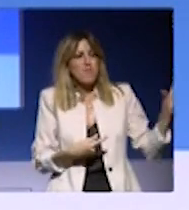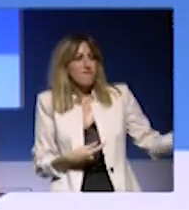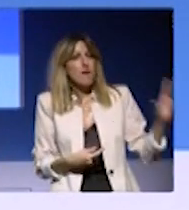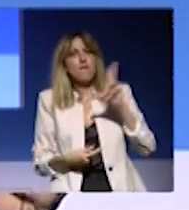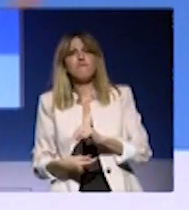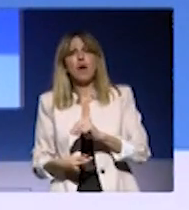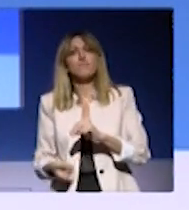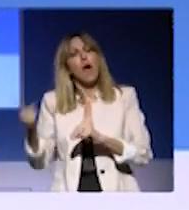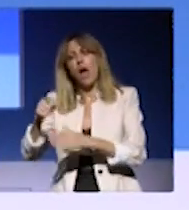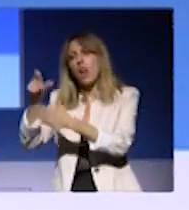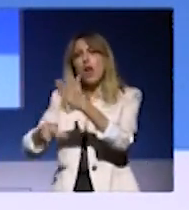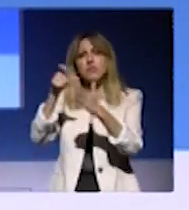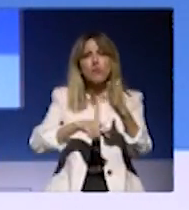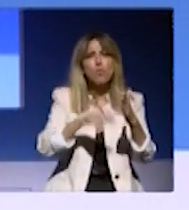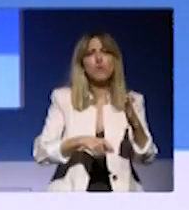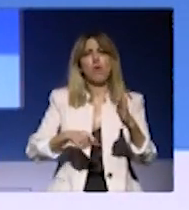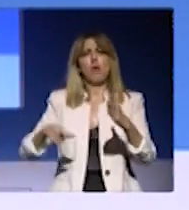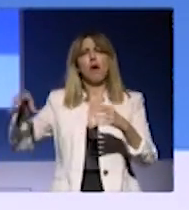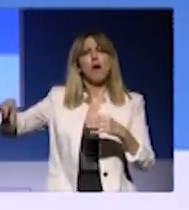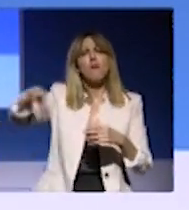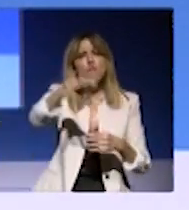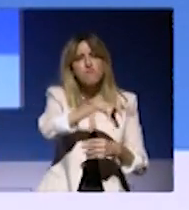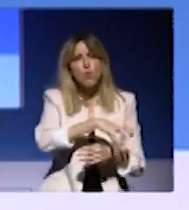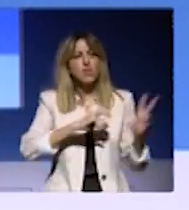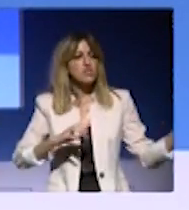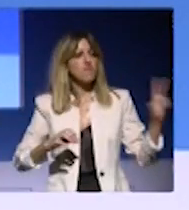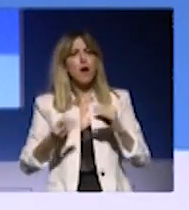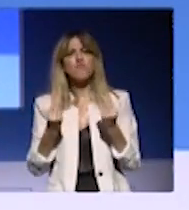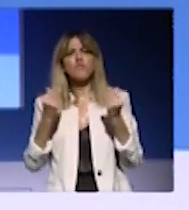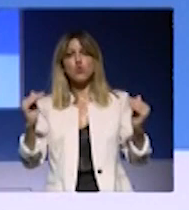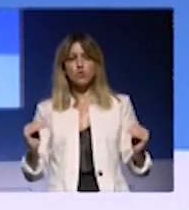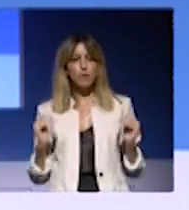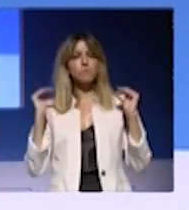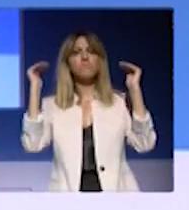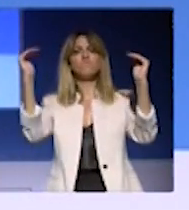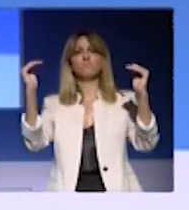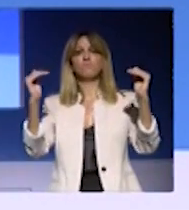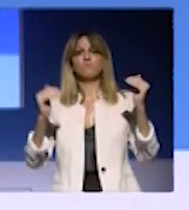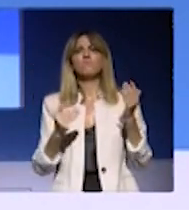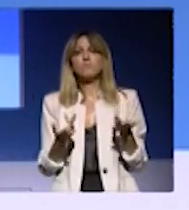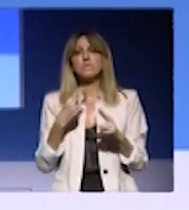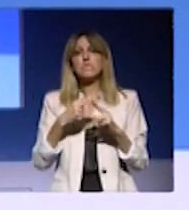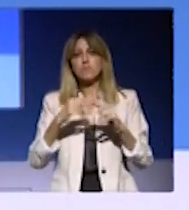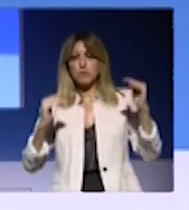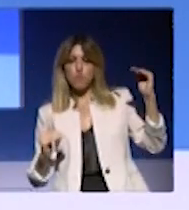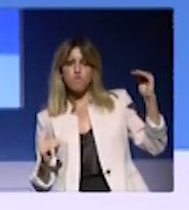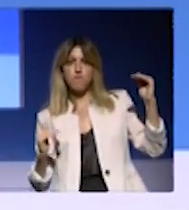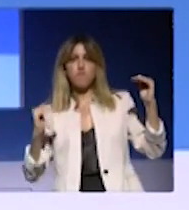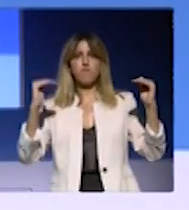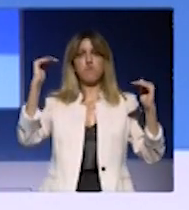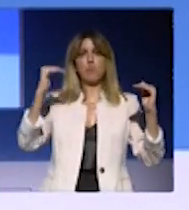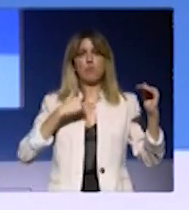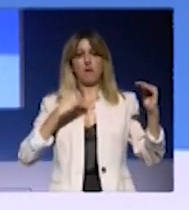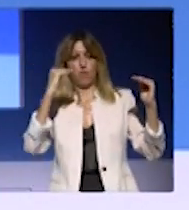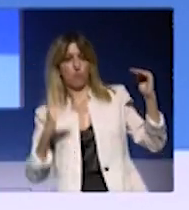άλλα ξενοδοχεία τα οποία δημιουργήθηκαν στη Μεσσηνία, εκμεταλλευόμενα την πολύ μεγάλη προβολή και πολύ θετική εικόνα που όλη η